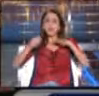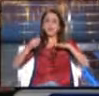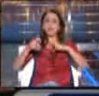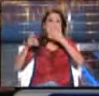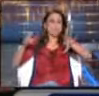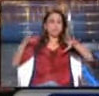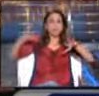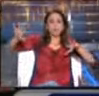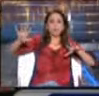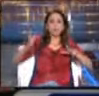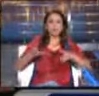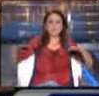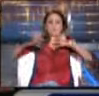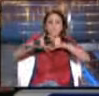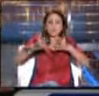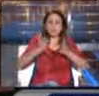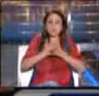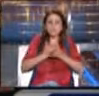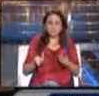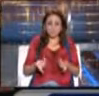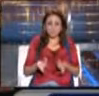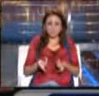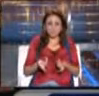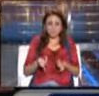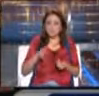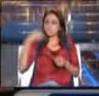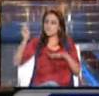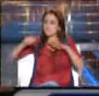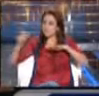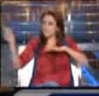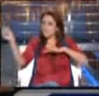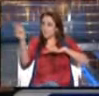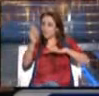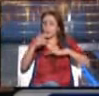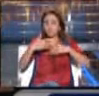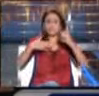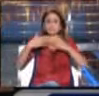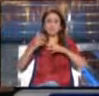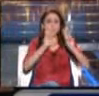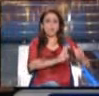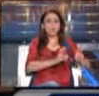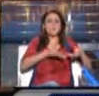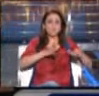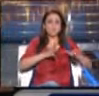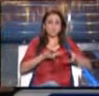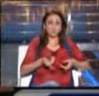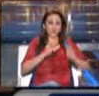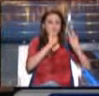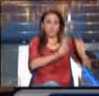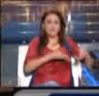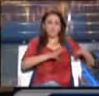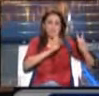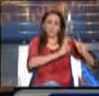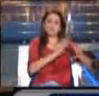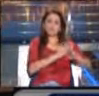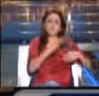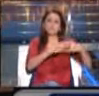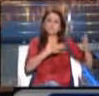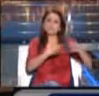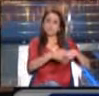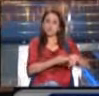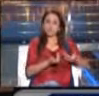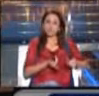بالقصاص. مال ماتش كوره بالقصاص؟ طب ما هو ماتش كوره لو ما تلعبش هو اللي هيرجع لهم حقهم. اللي ينرفز